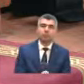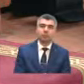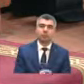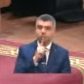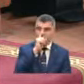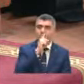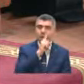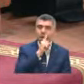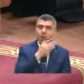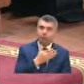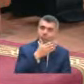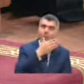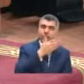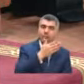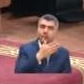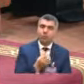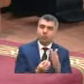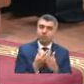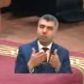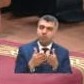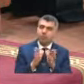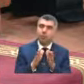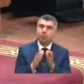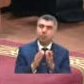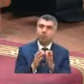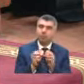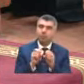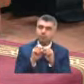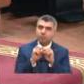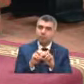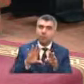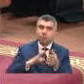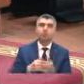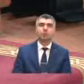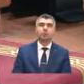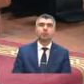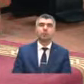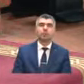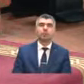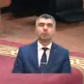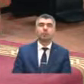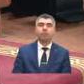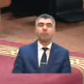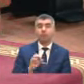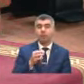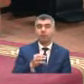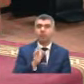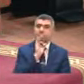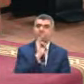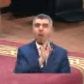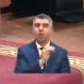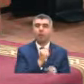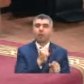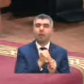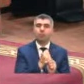لكم في المستقبل القريب ان شاء الله غيخرج هذا الاطار، ما ندخلوش تفاصيل اليوم، هذا الاطار اللي هو خاص بهذ الاعوان،